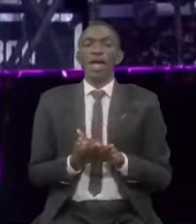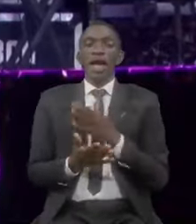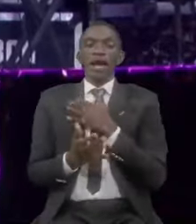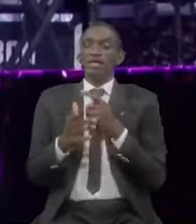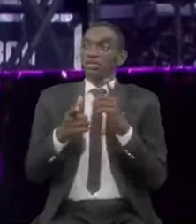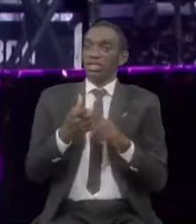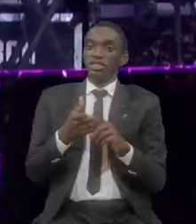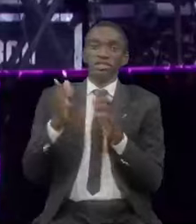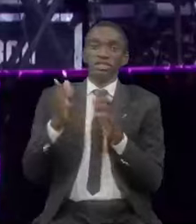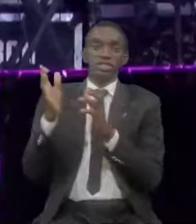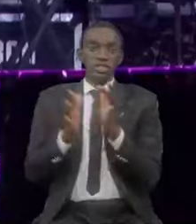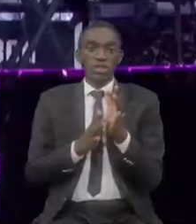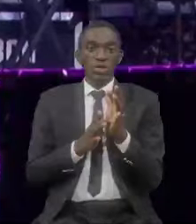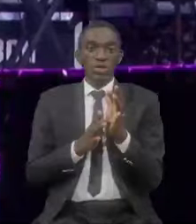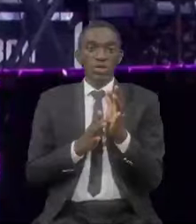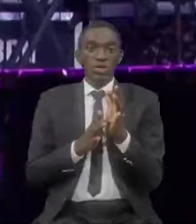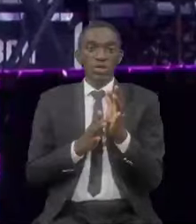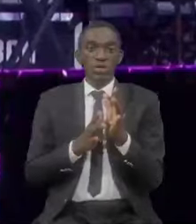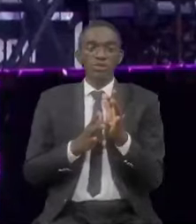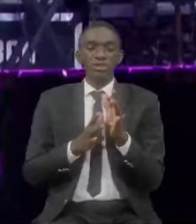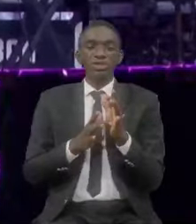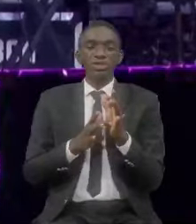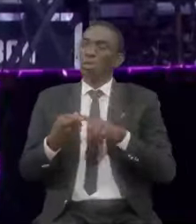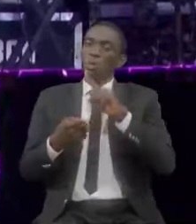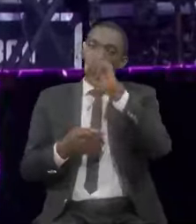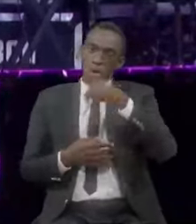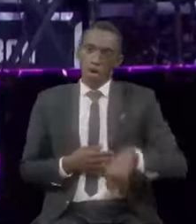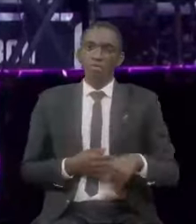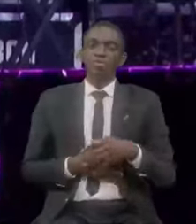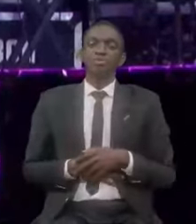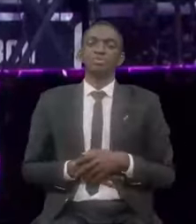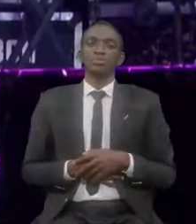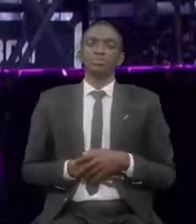Ainsi, Jésus a accepté de venir sur terre.